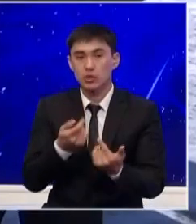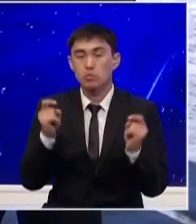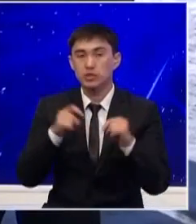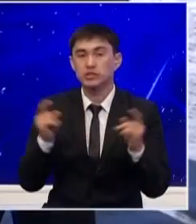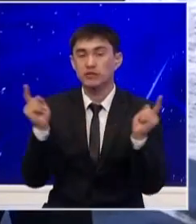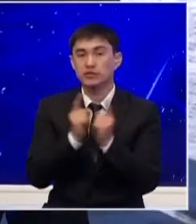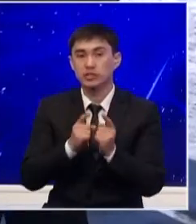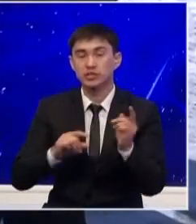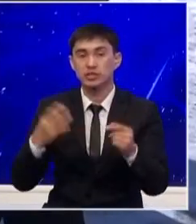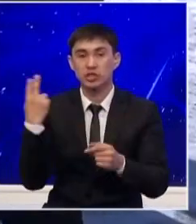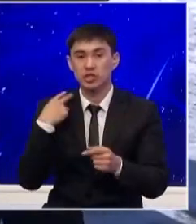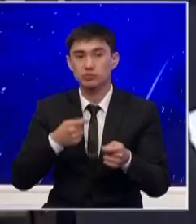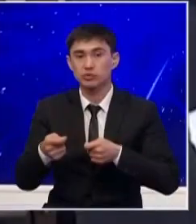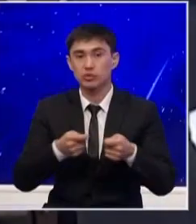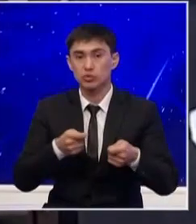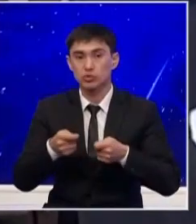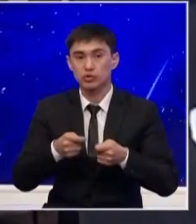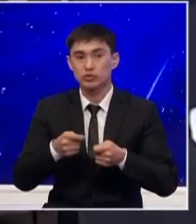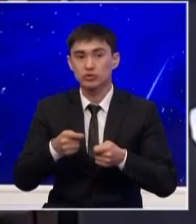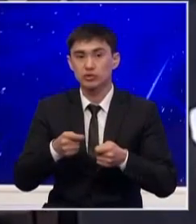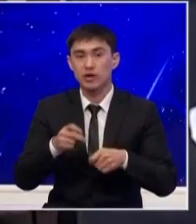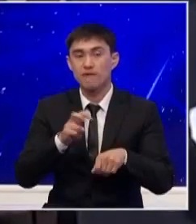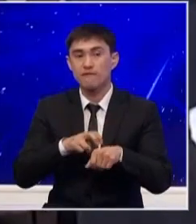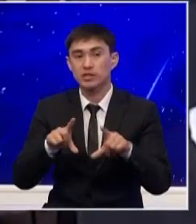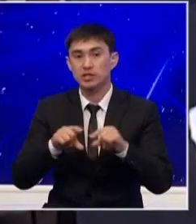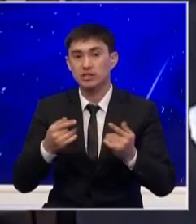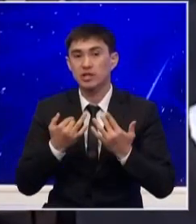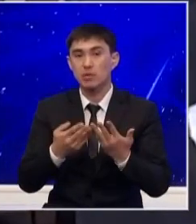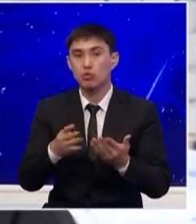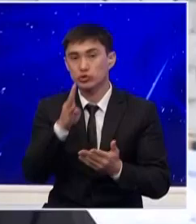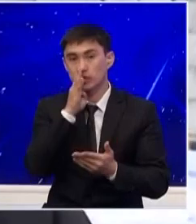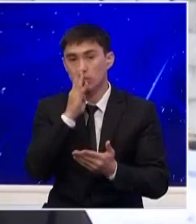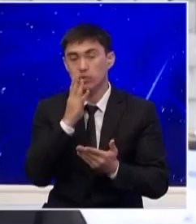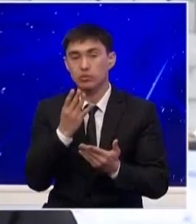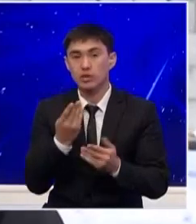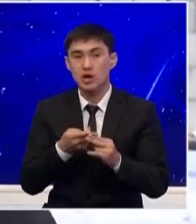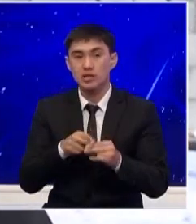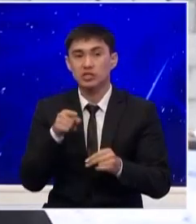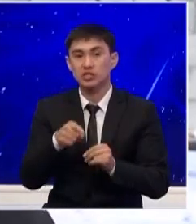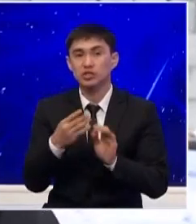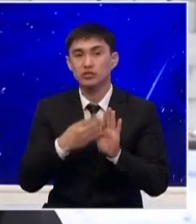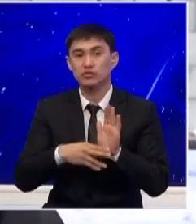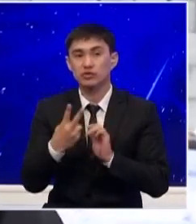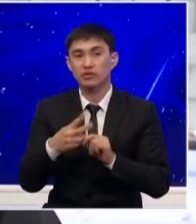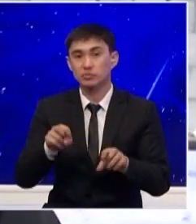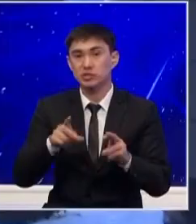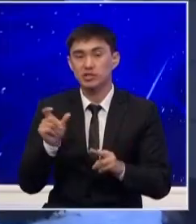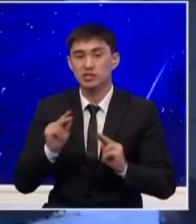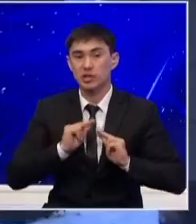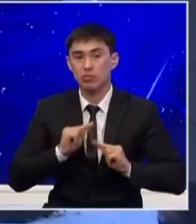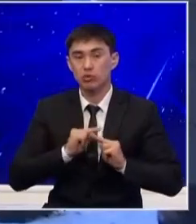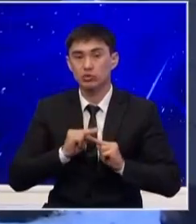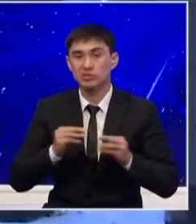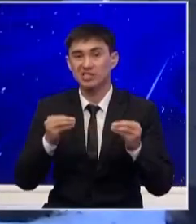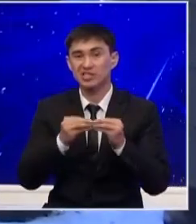Пришедшие на встречу с начальством сотрудники районных ветстанций требуют выплатить им заработную плату. Это 1092 специалиста, работающих